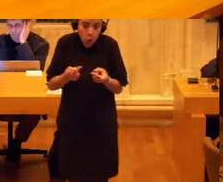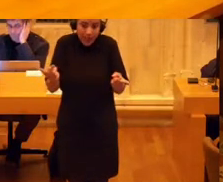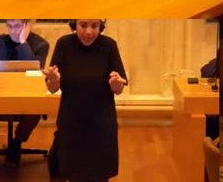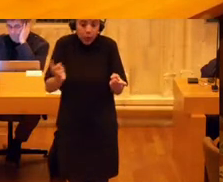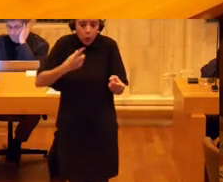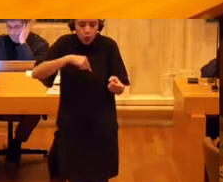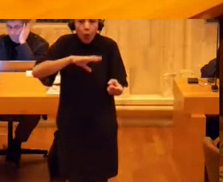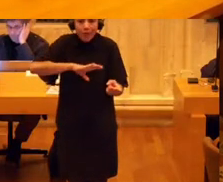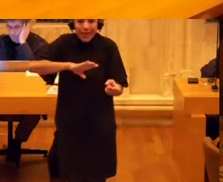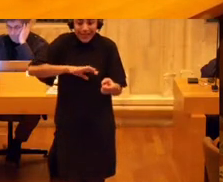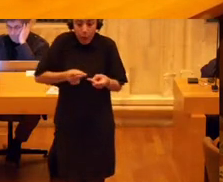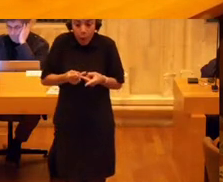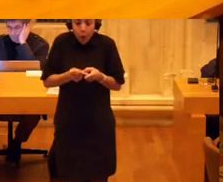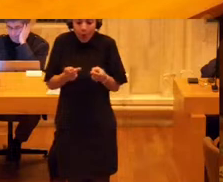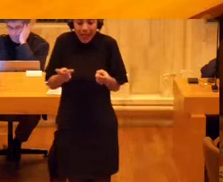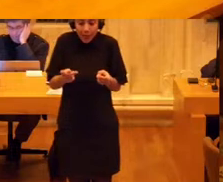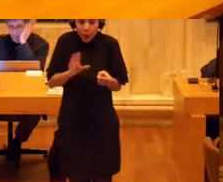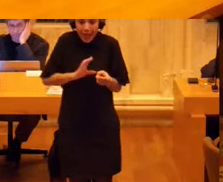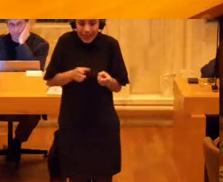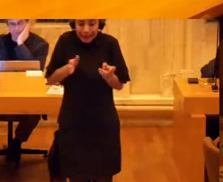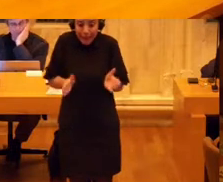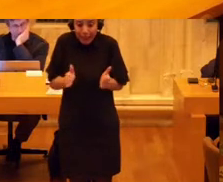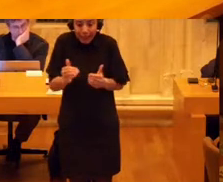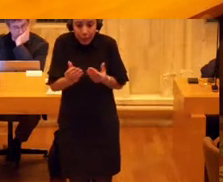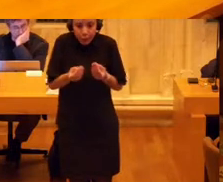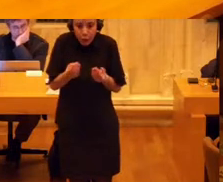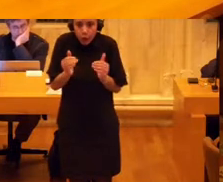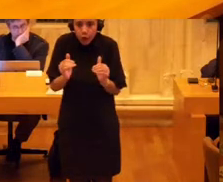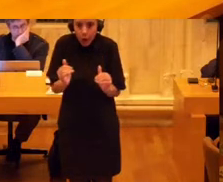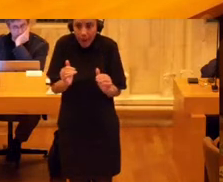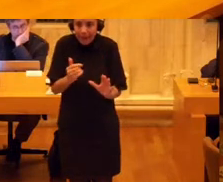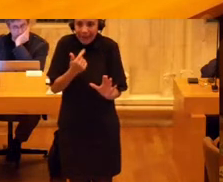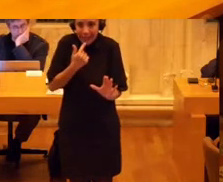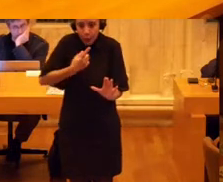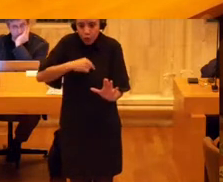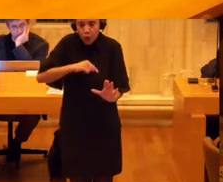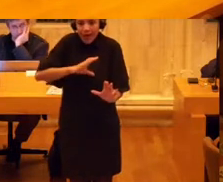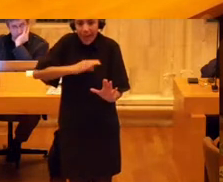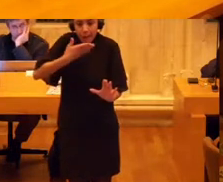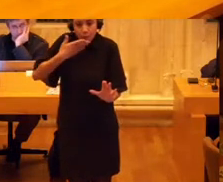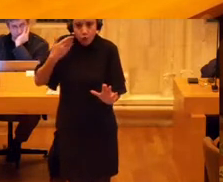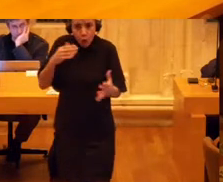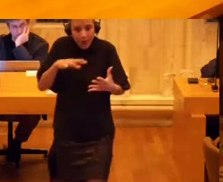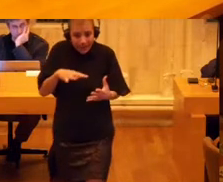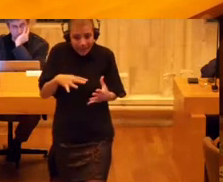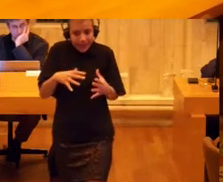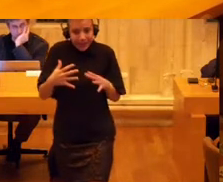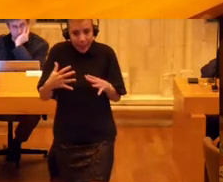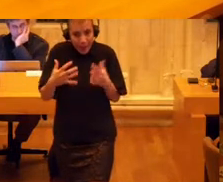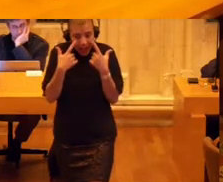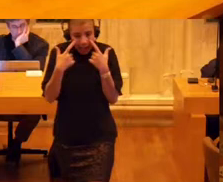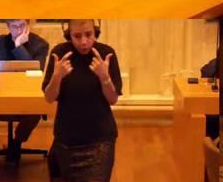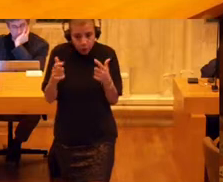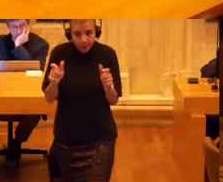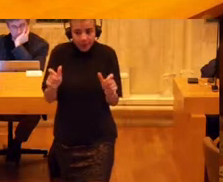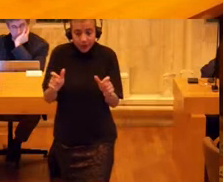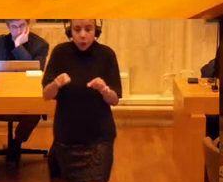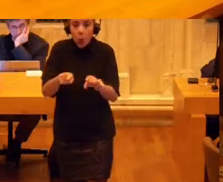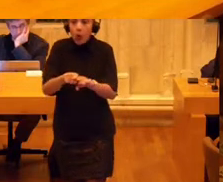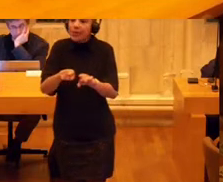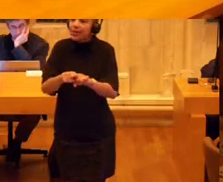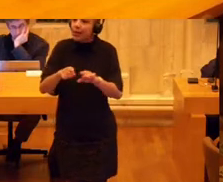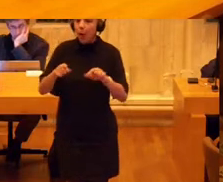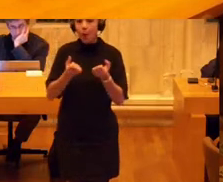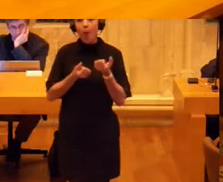autorisation, de faire un pas en avant, et puis être aussi crédible entre un règlement qui est proposé et puis une application de ce règlement,